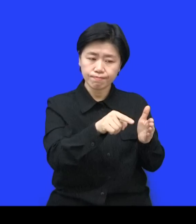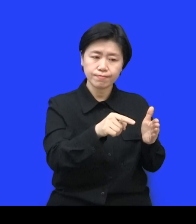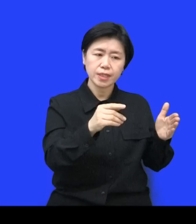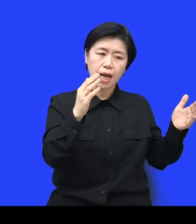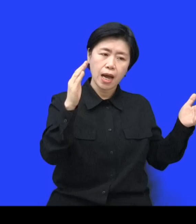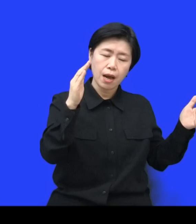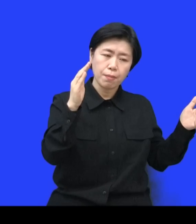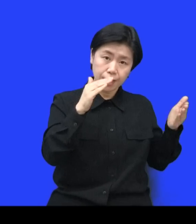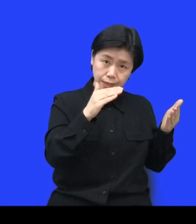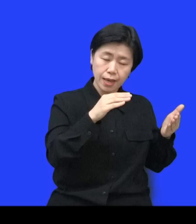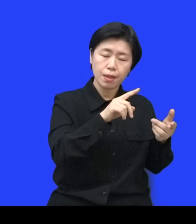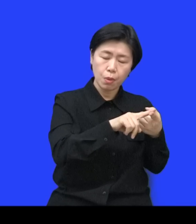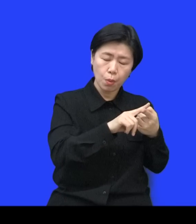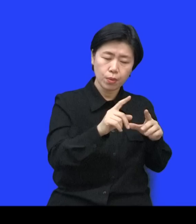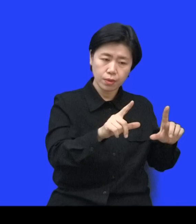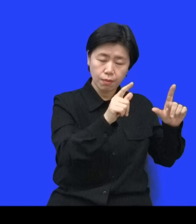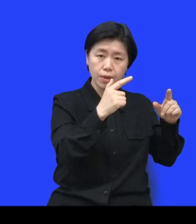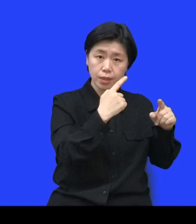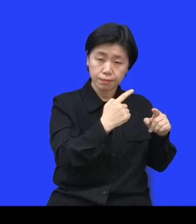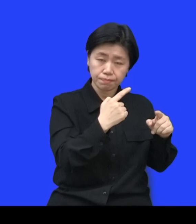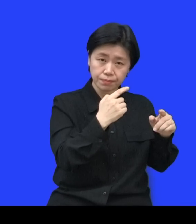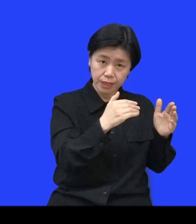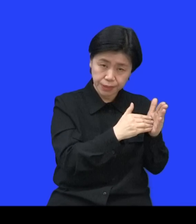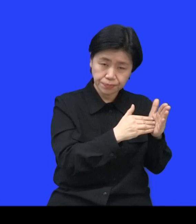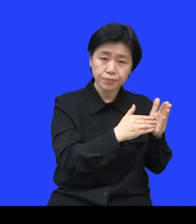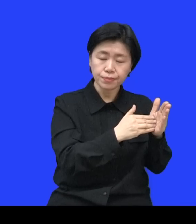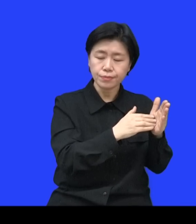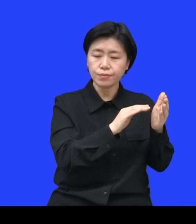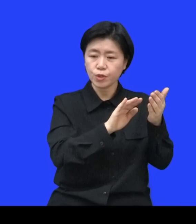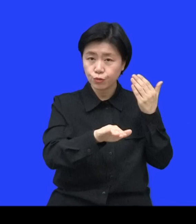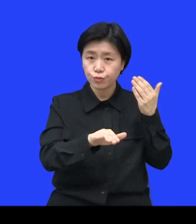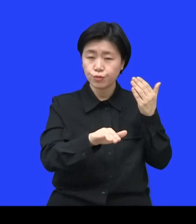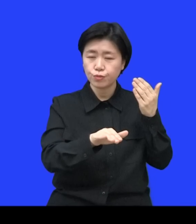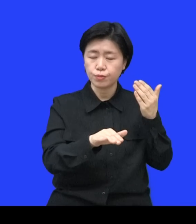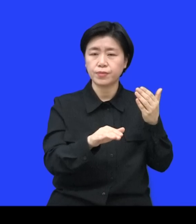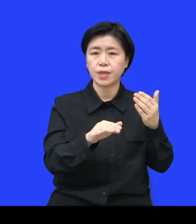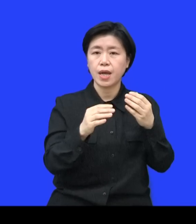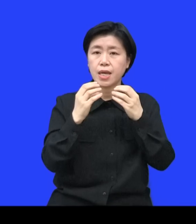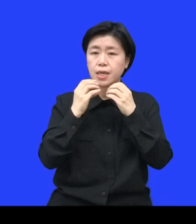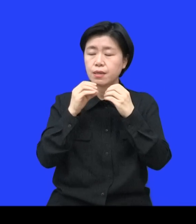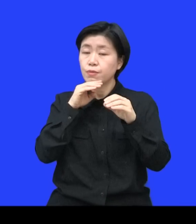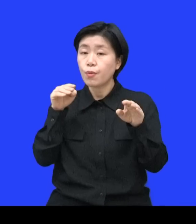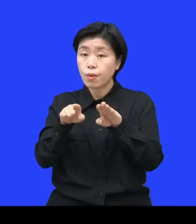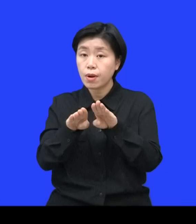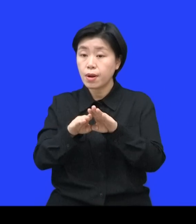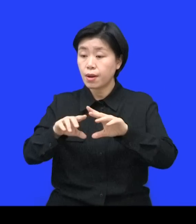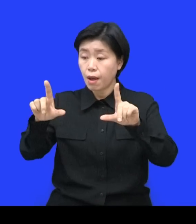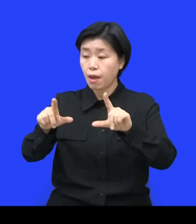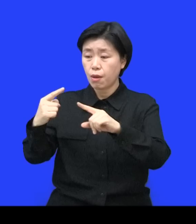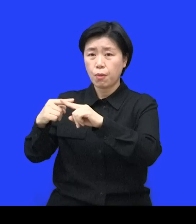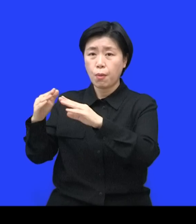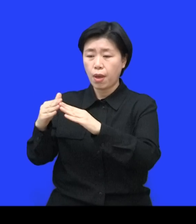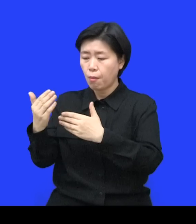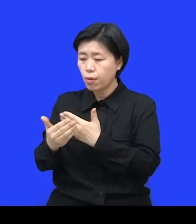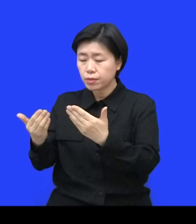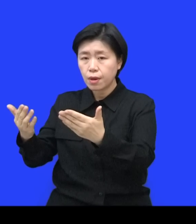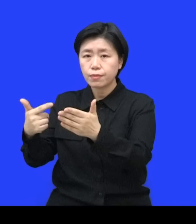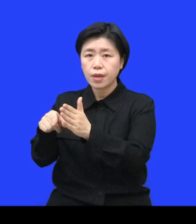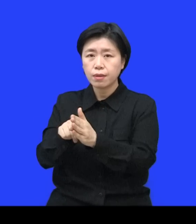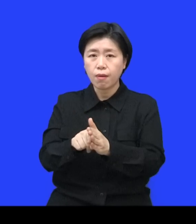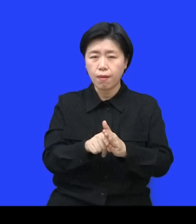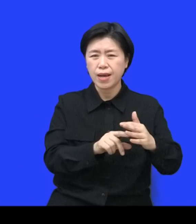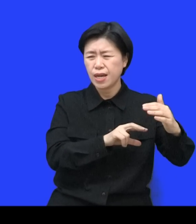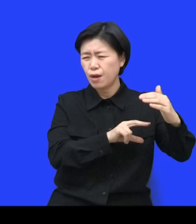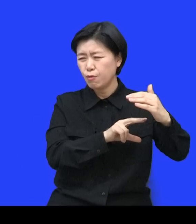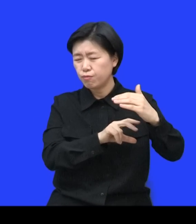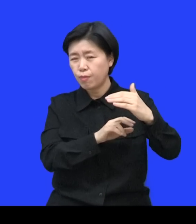끊고 뭐 택시 타고 막 늦을까봐 또 월요일 9시에 수업이 있으니까 저녁 예배까지 맞춰 새벽 6시에 차 타고 8시에 고대까지 또